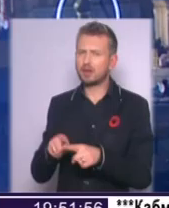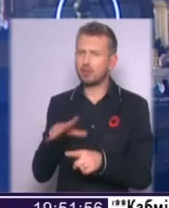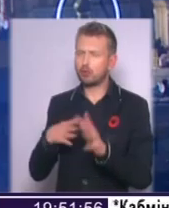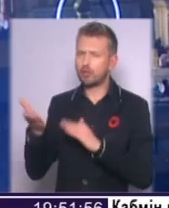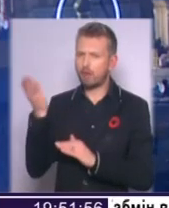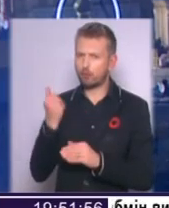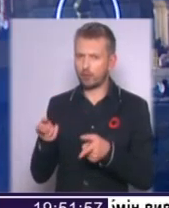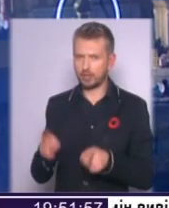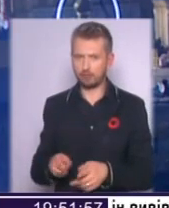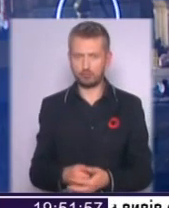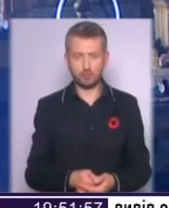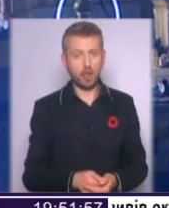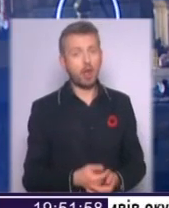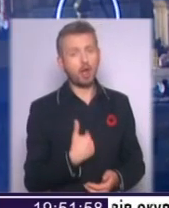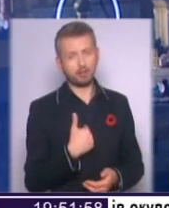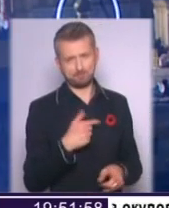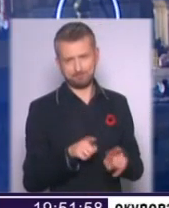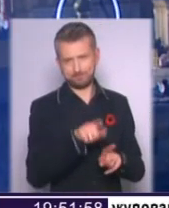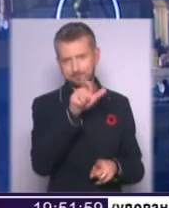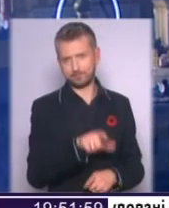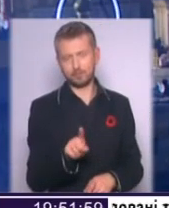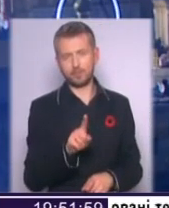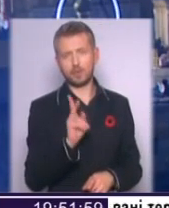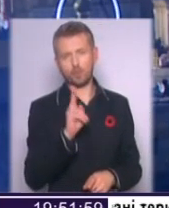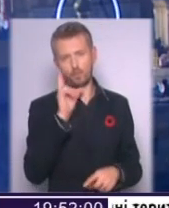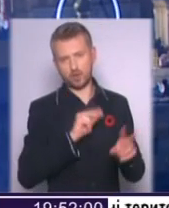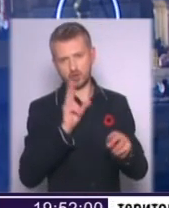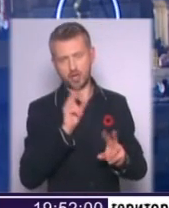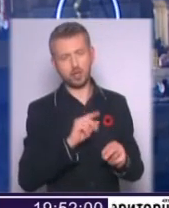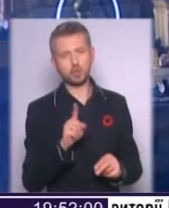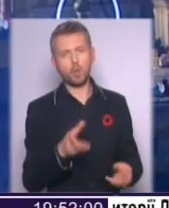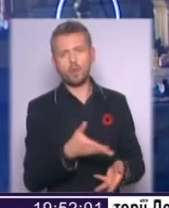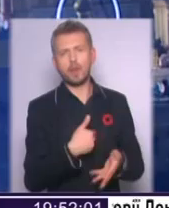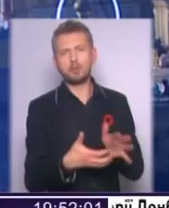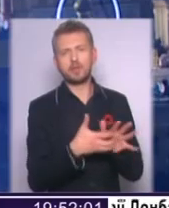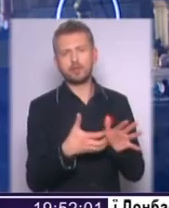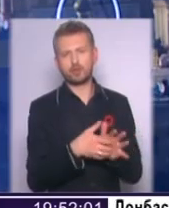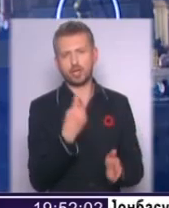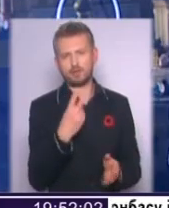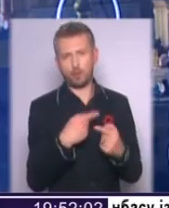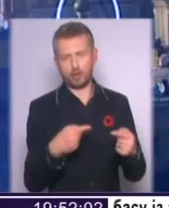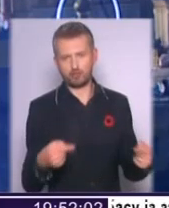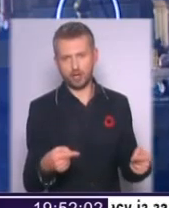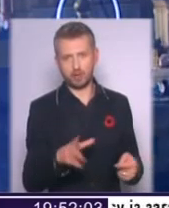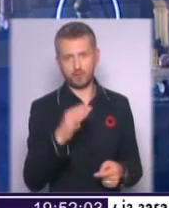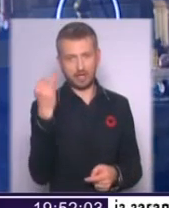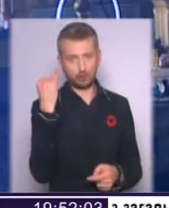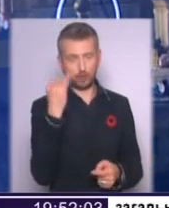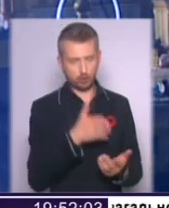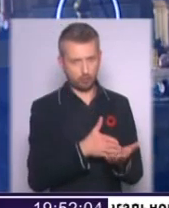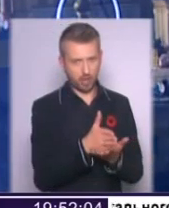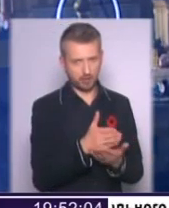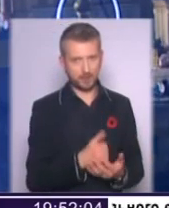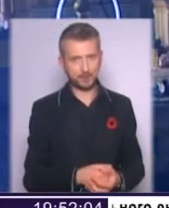категорії людей, які вважають, що ну, нам не вистачає двох речей так. В історичному плані. Так.